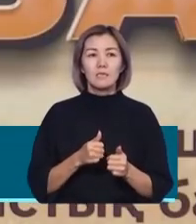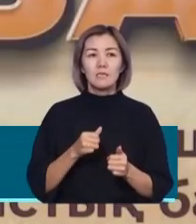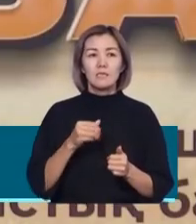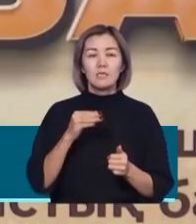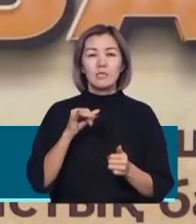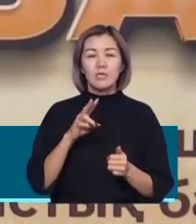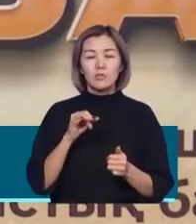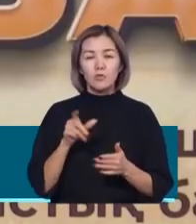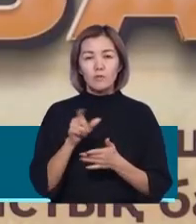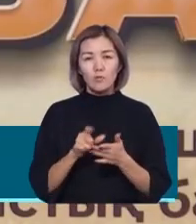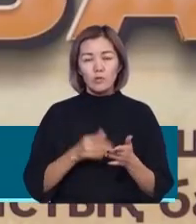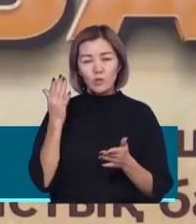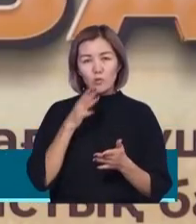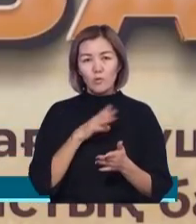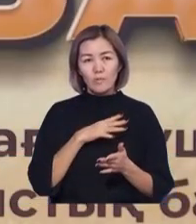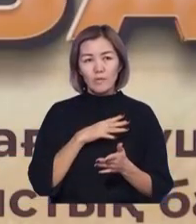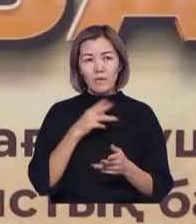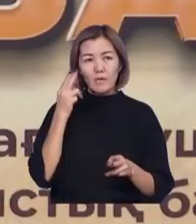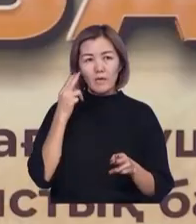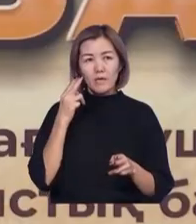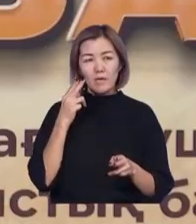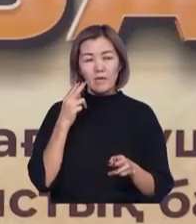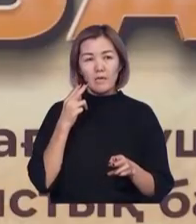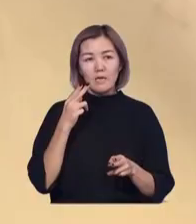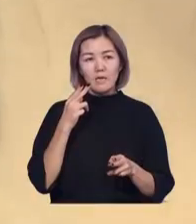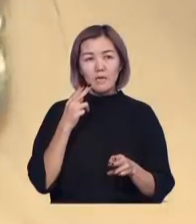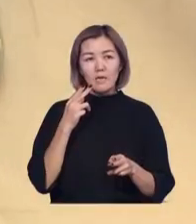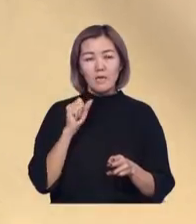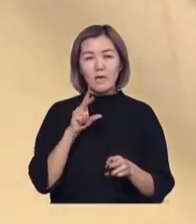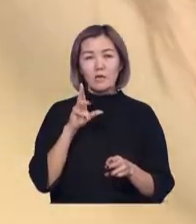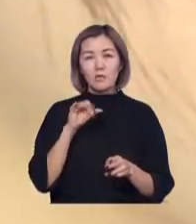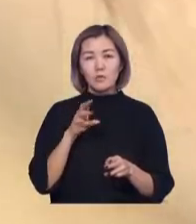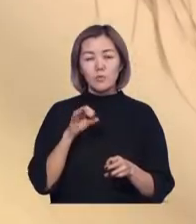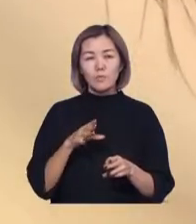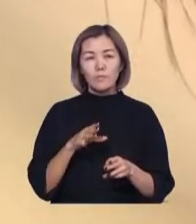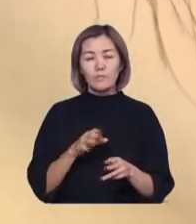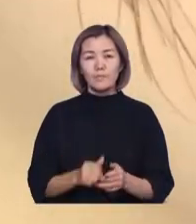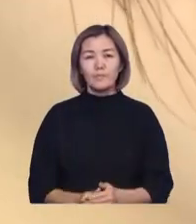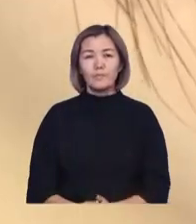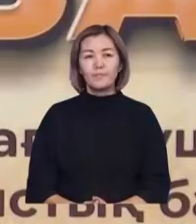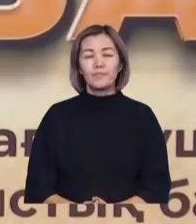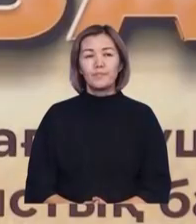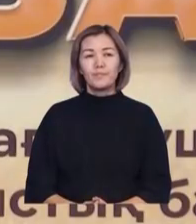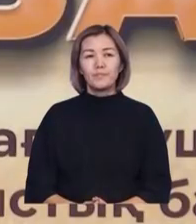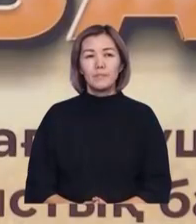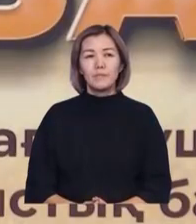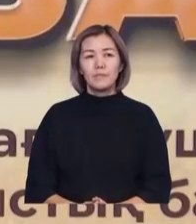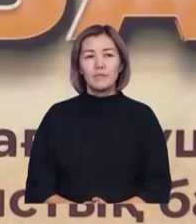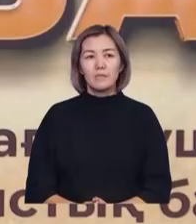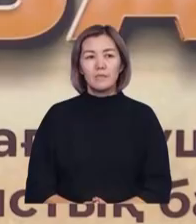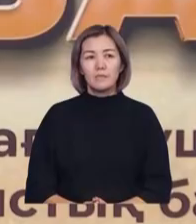оқыған болатын. Ағынды менің ақсуым өлеңін жаттаған. Ағынды менің ақсуым, арқырап